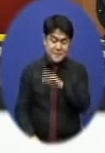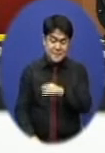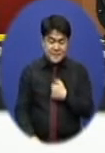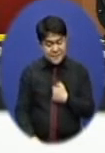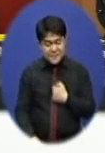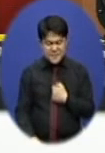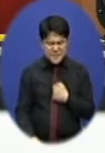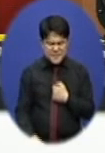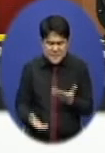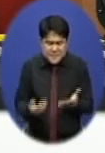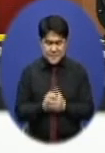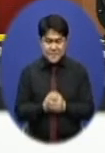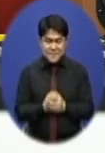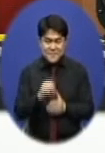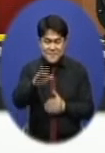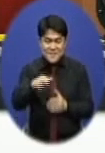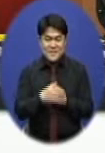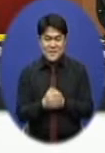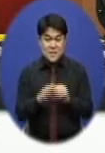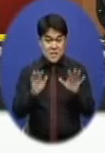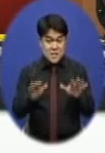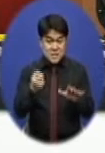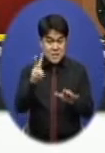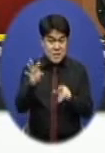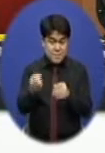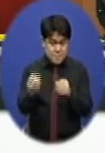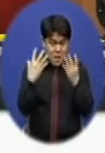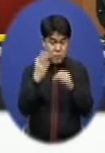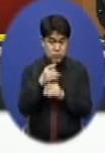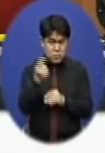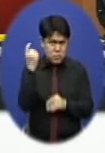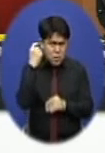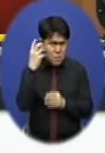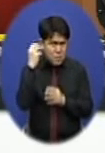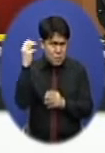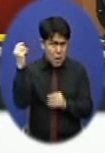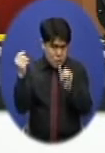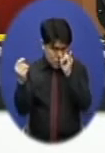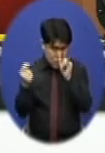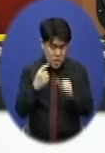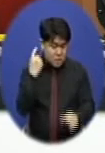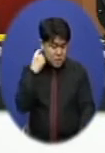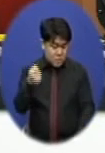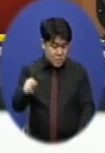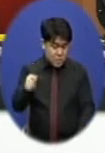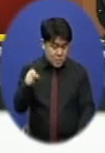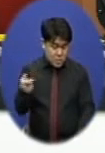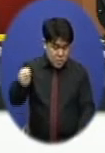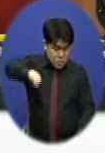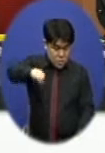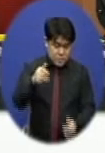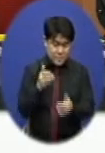마음이 맞아요. 안 좋죠. 그래서 저기 뭐야 네. 그 지금 텔레비전을 켜놓으셨네요. 소리가 네 볼륨 네 볼륨을 좀